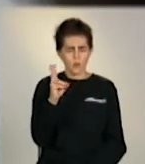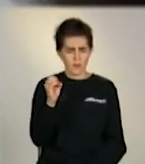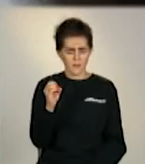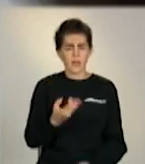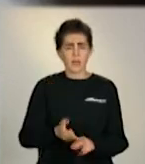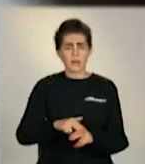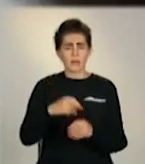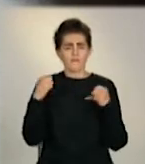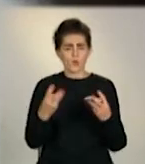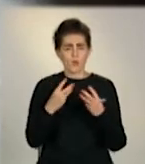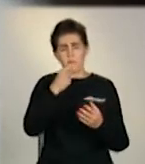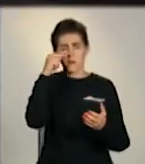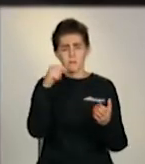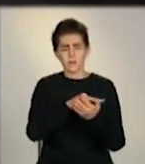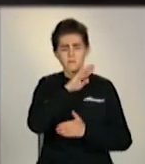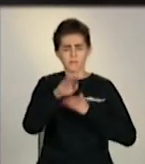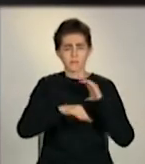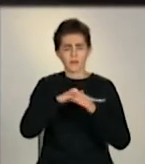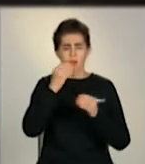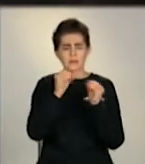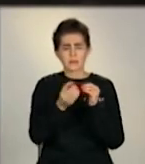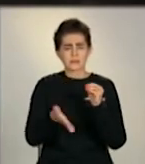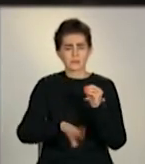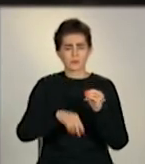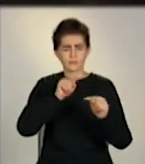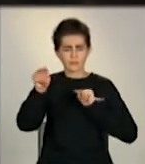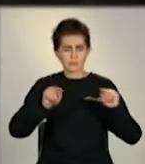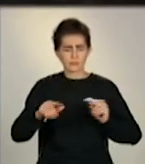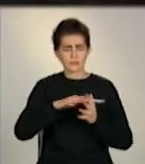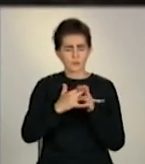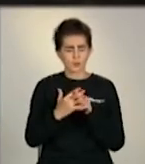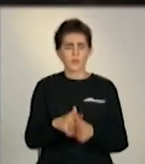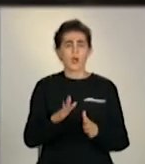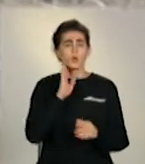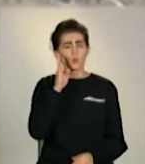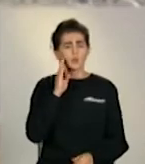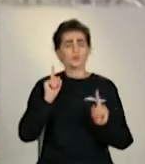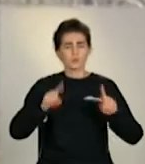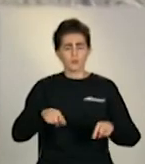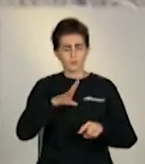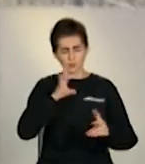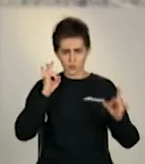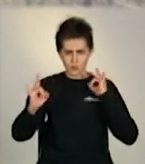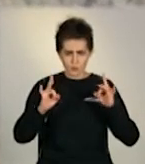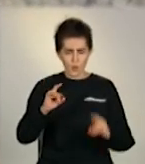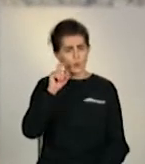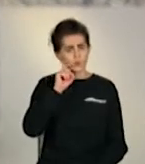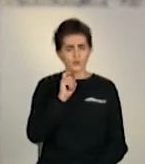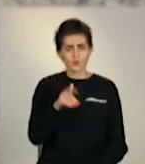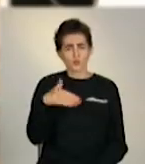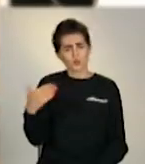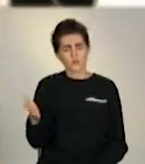Всього під вогнем опинились 10 населених пунктів. Гучно було і сьогодні зранку. Українська сторона